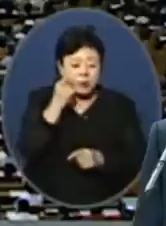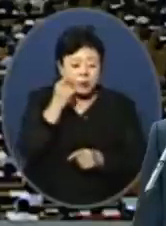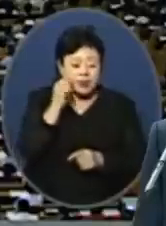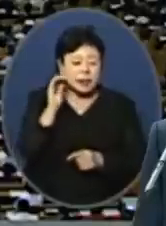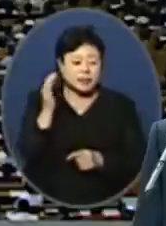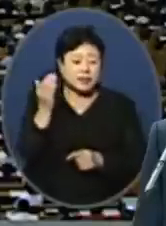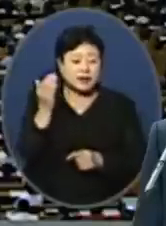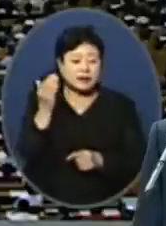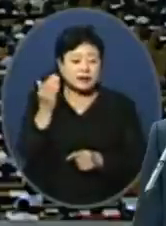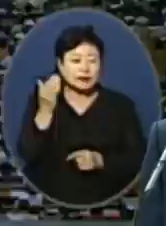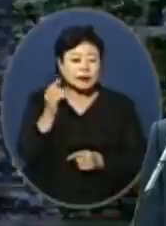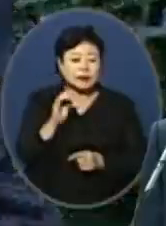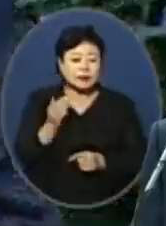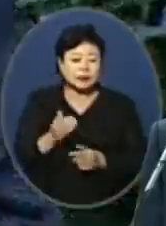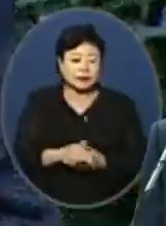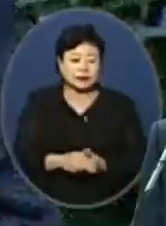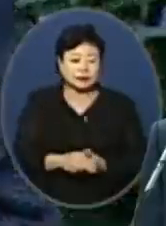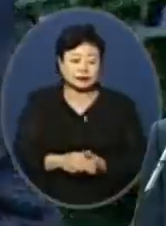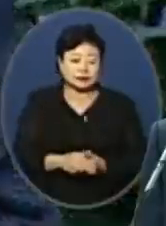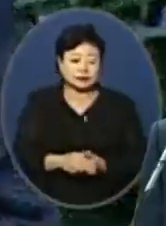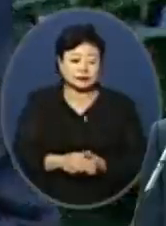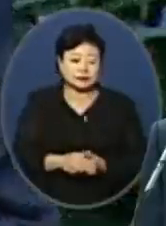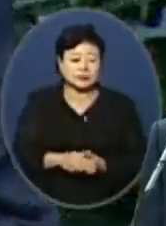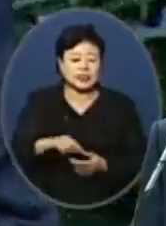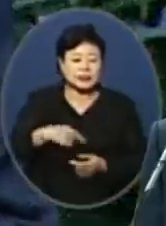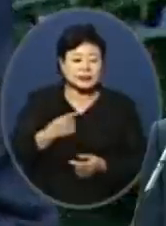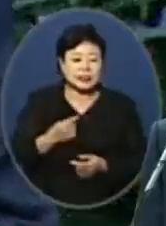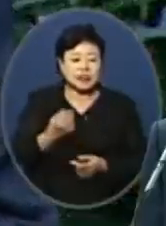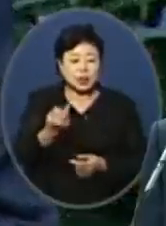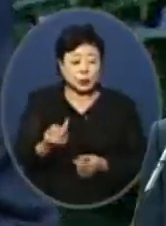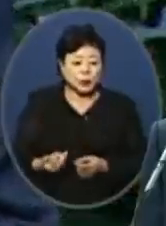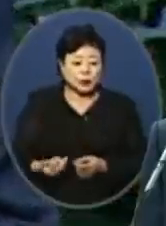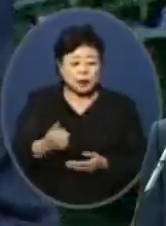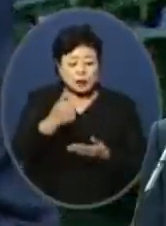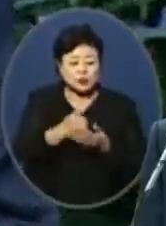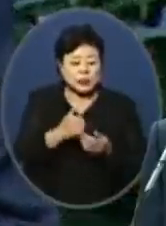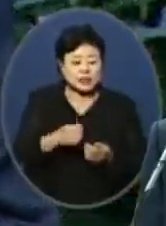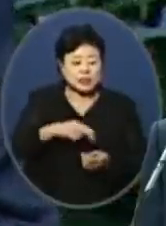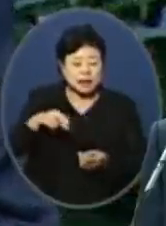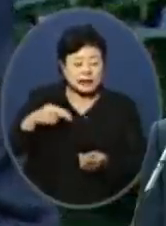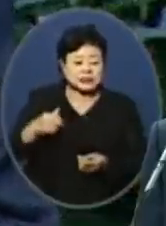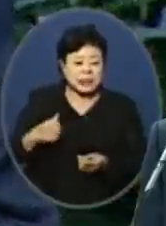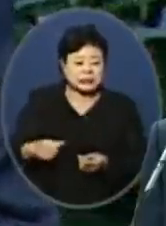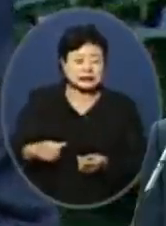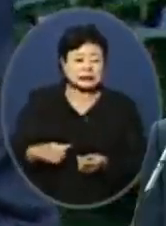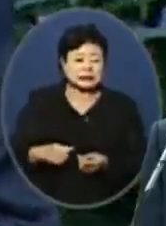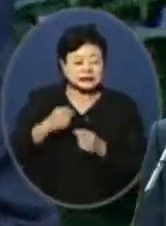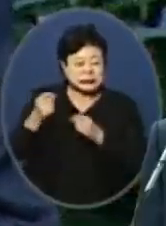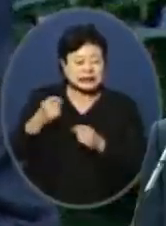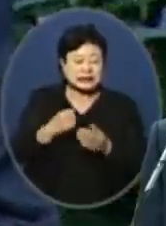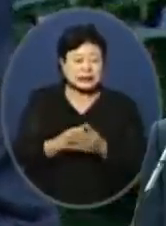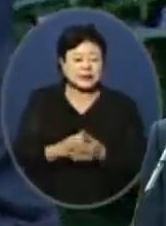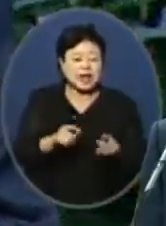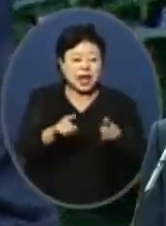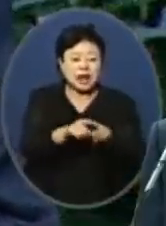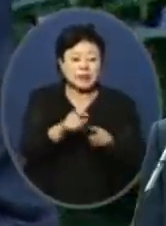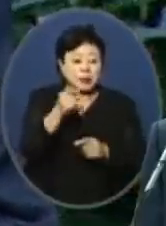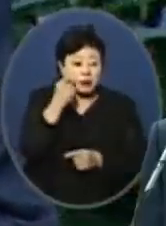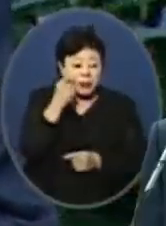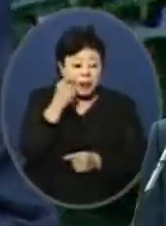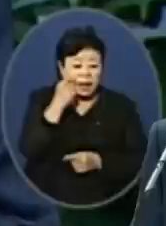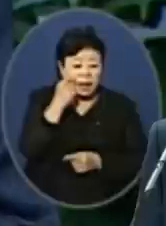되면 어떻게 되는 것입니까? 이 마다들은 자기의 동생이 죄인이요 탕자여 사기꾼이기 때문에 함께할 수